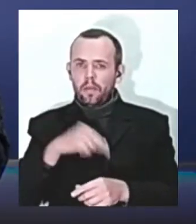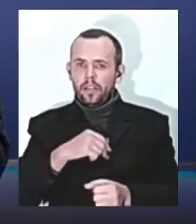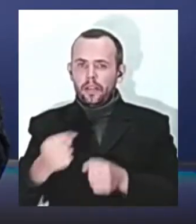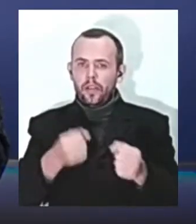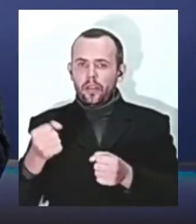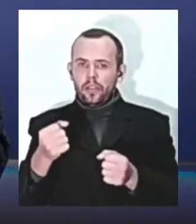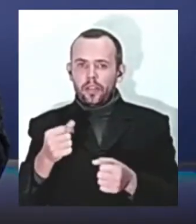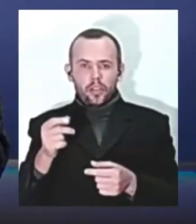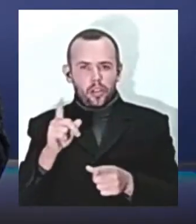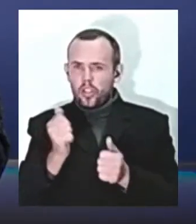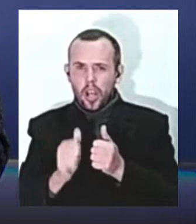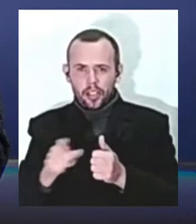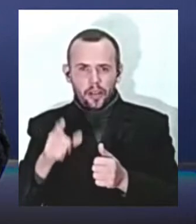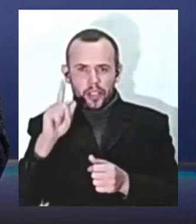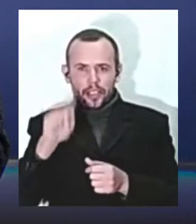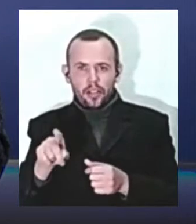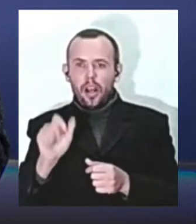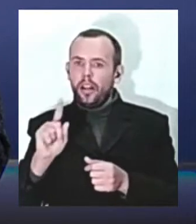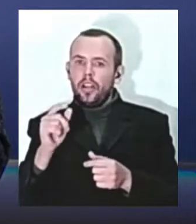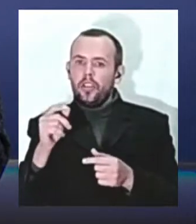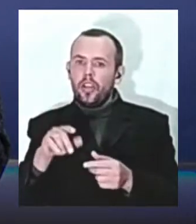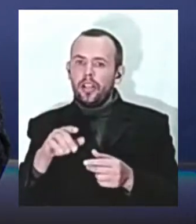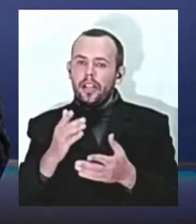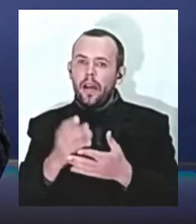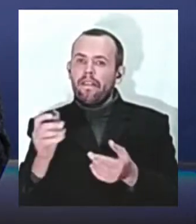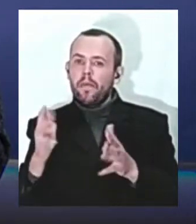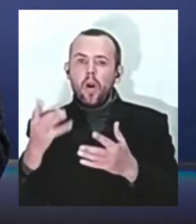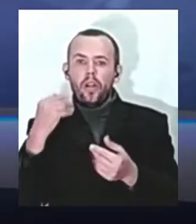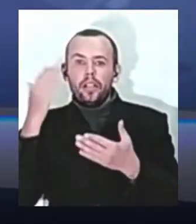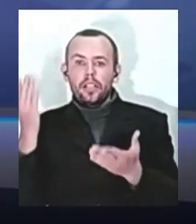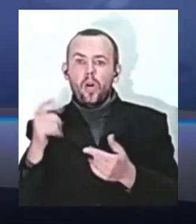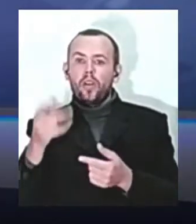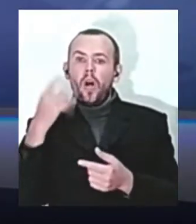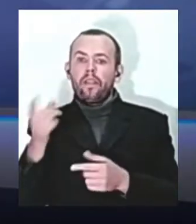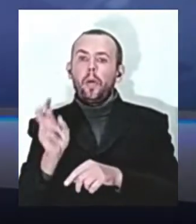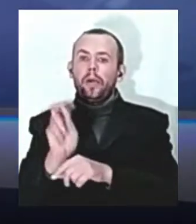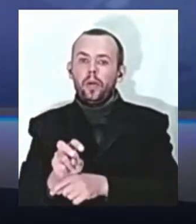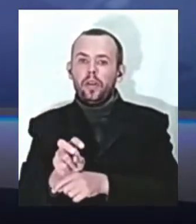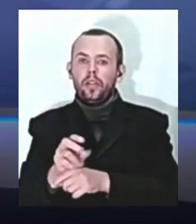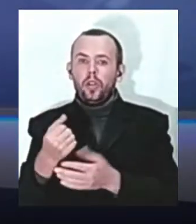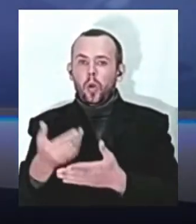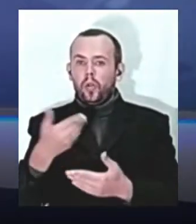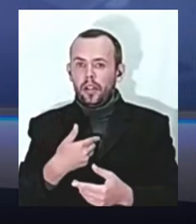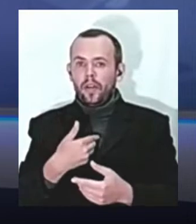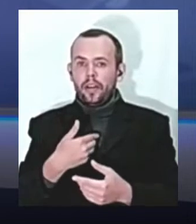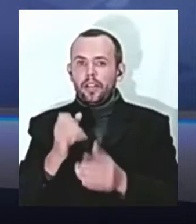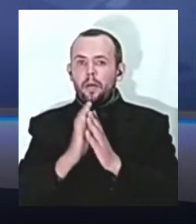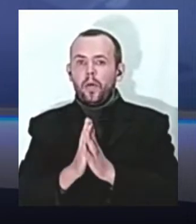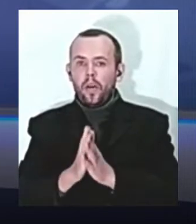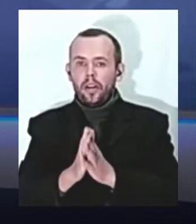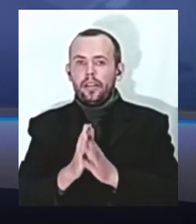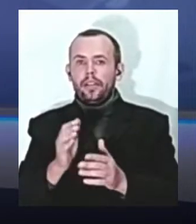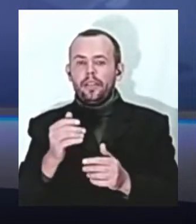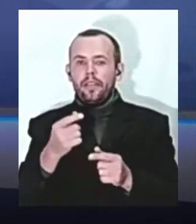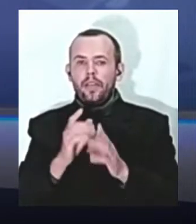Часто вони знають, але часто є такі випадки, коли не знають. І ось коли вони приходять до нас з проханням, будьте ласкаві, профінансуйте